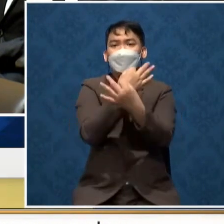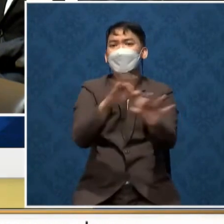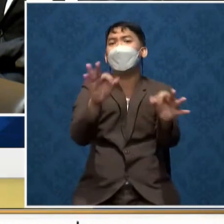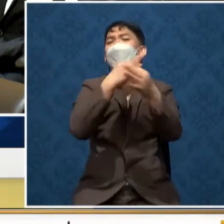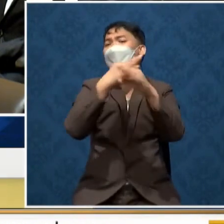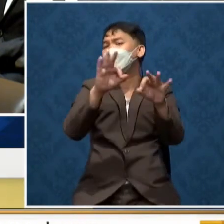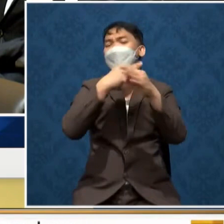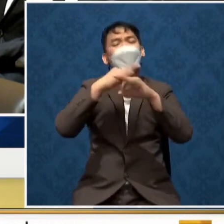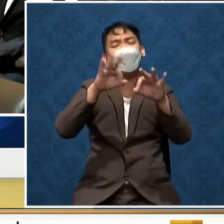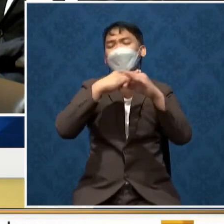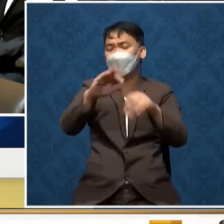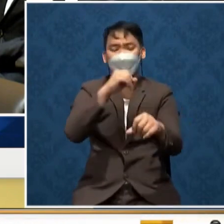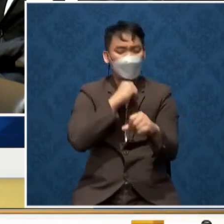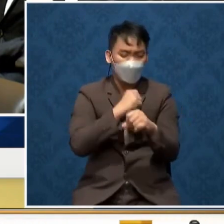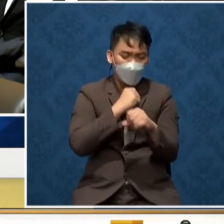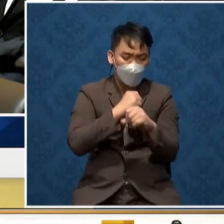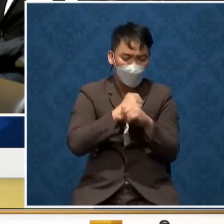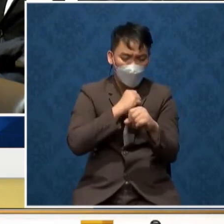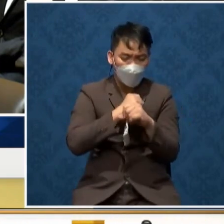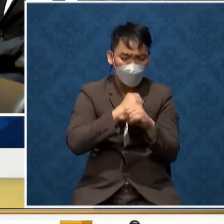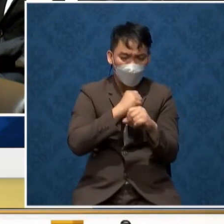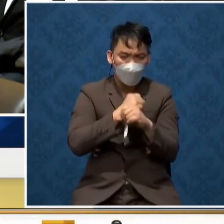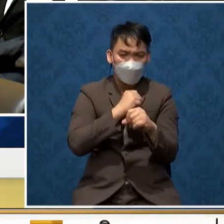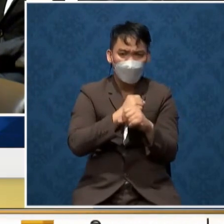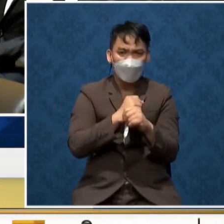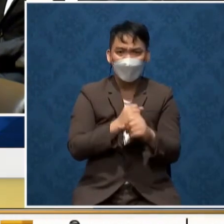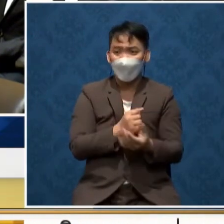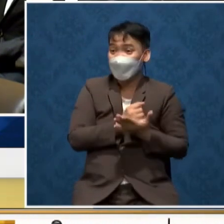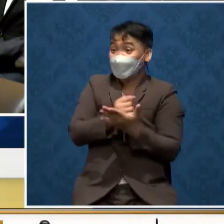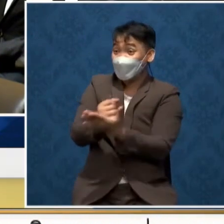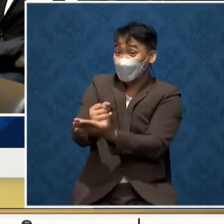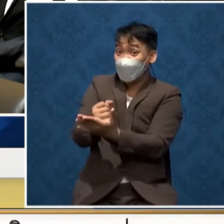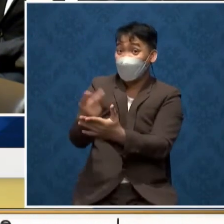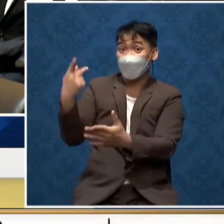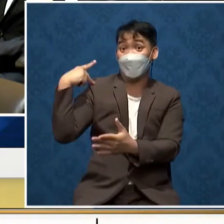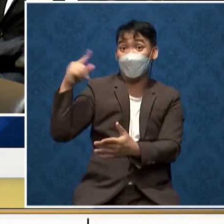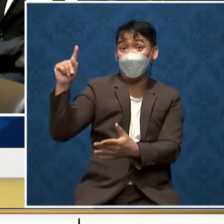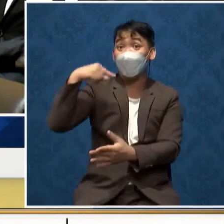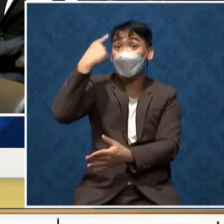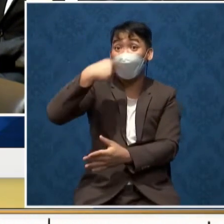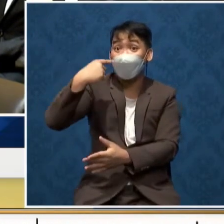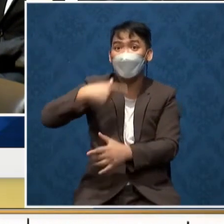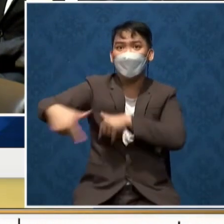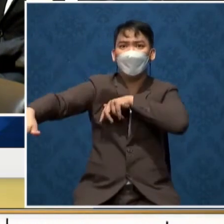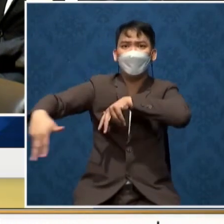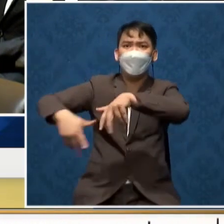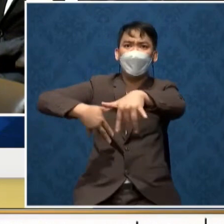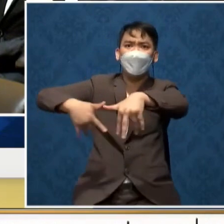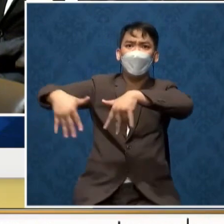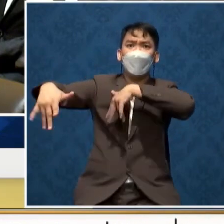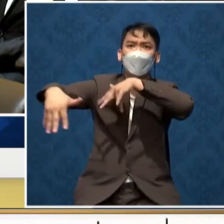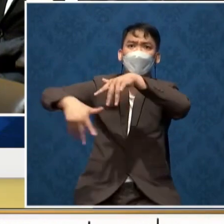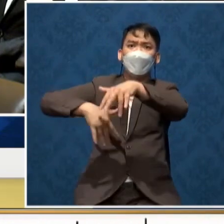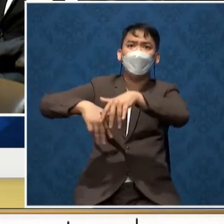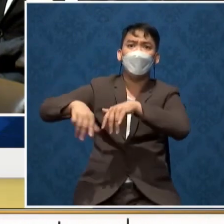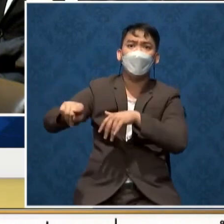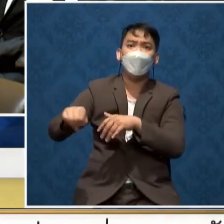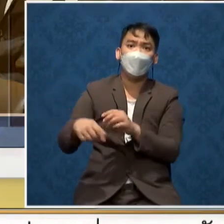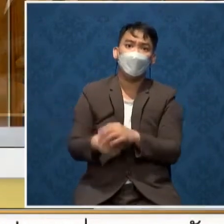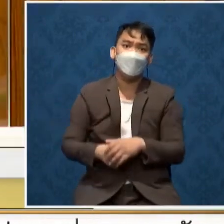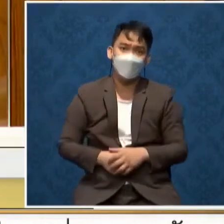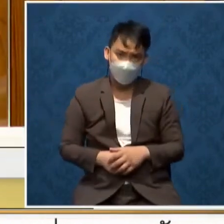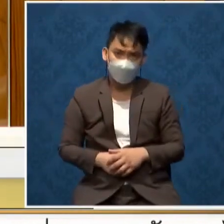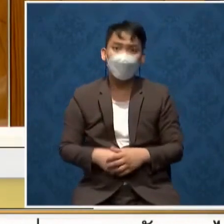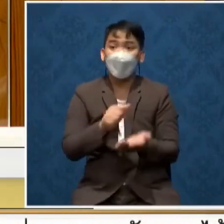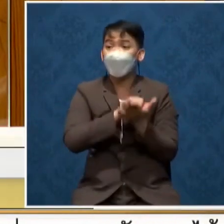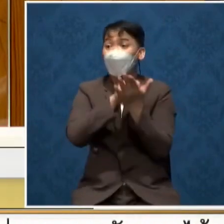ที่จะทำงานนะครับเอื้อประโยชน์แล้วก็เอื้ออำนวยนะครับด้วยความอิสระต่อการบริ